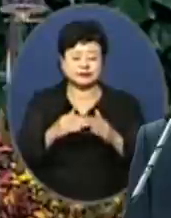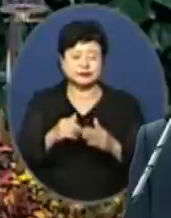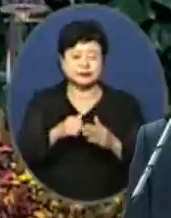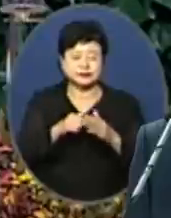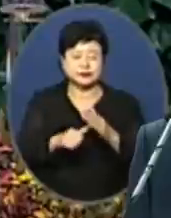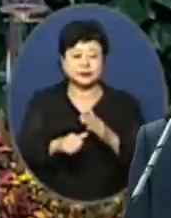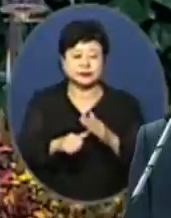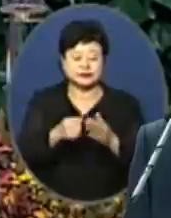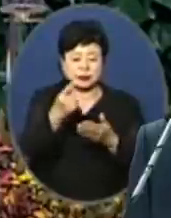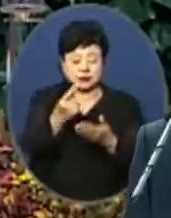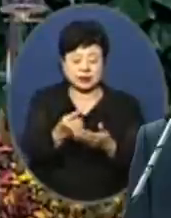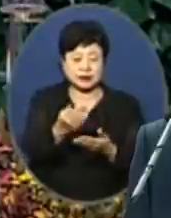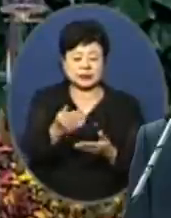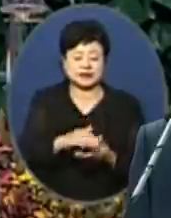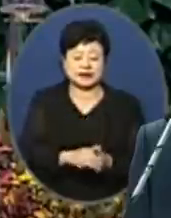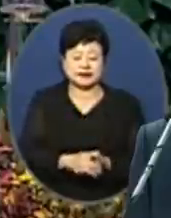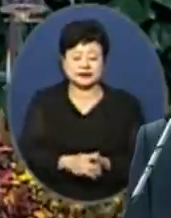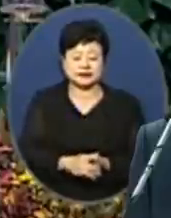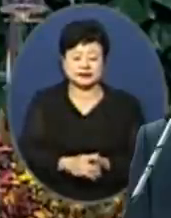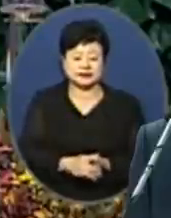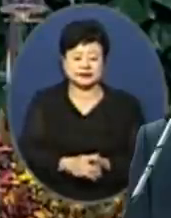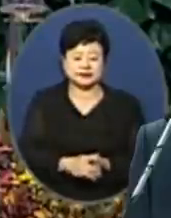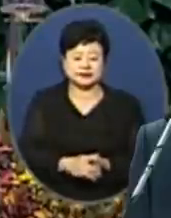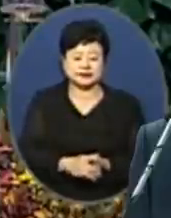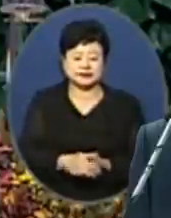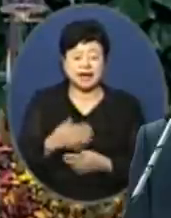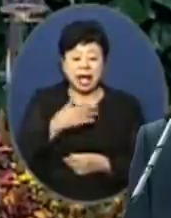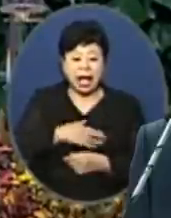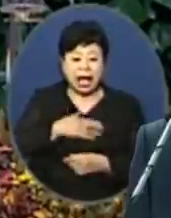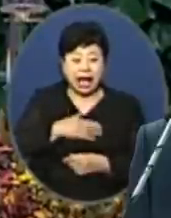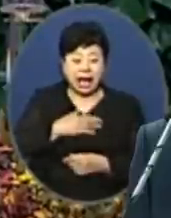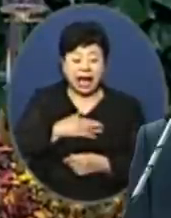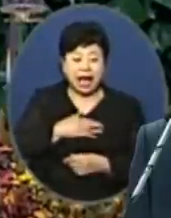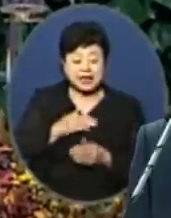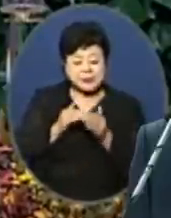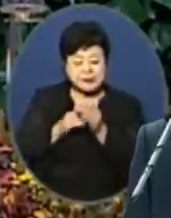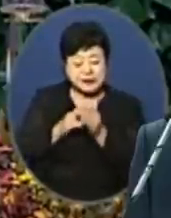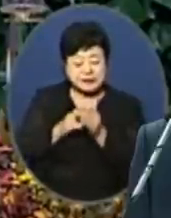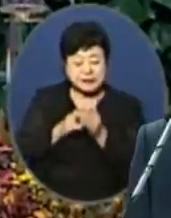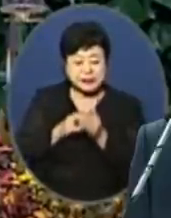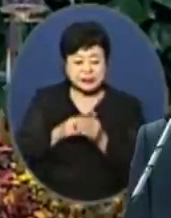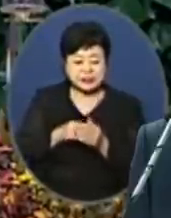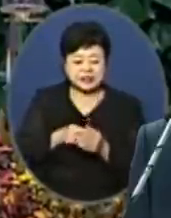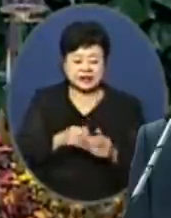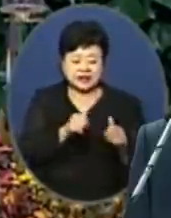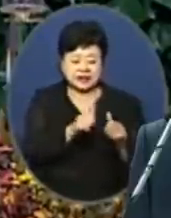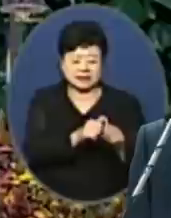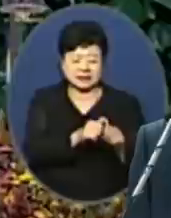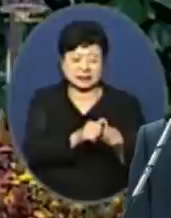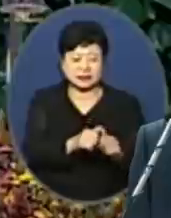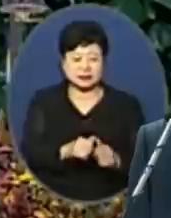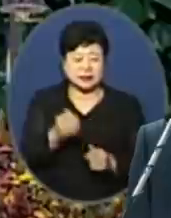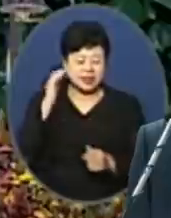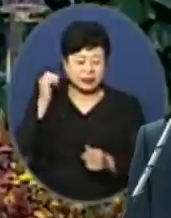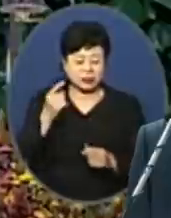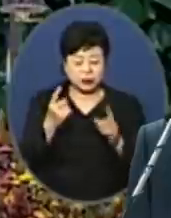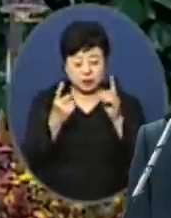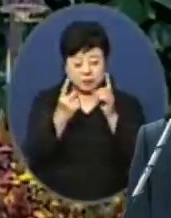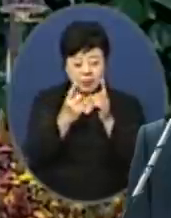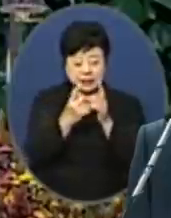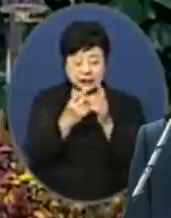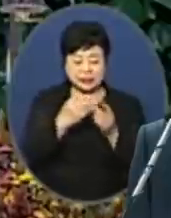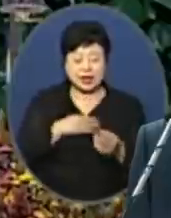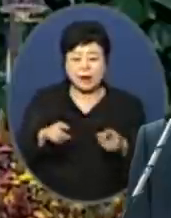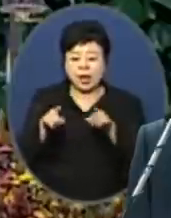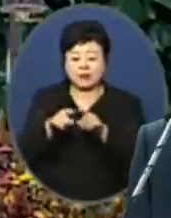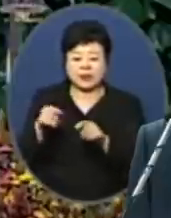있었다고 합니다. 그런데 마침 안면이 있던 한 비밀 경호대 요원이 대통령을 만나려거든 자기와